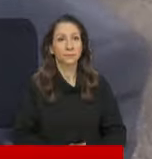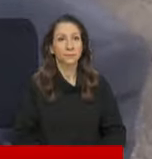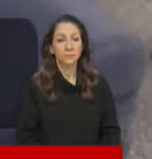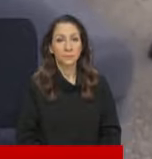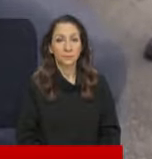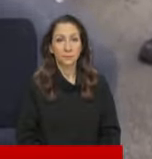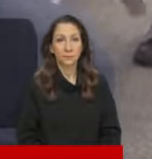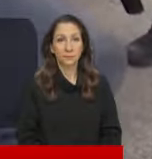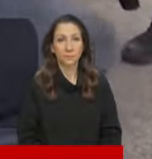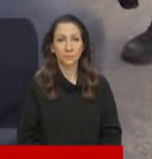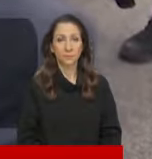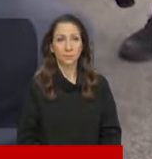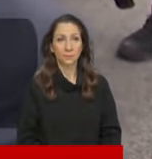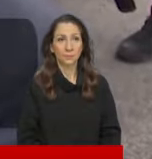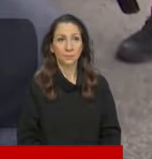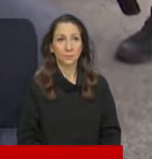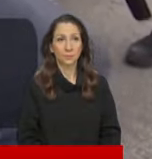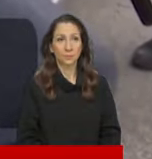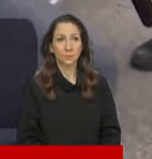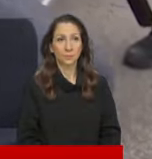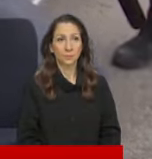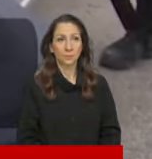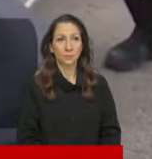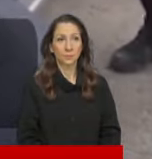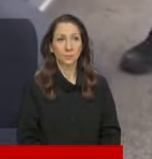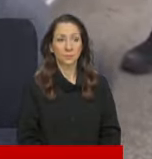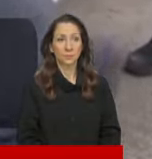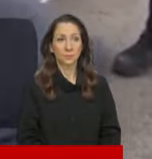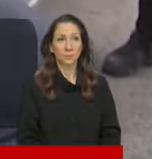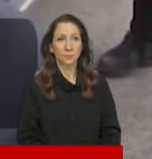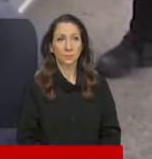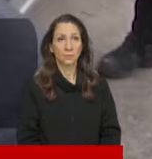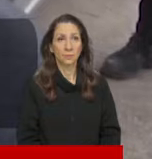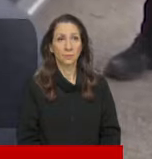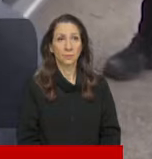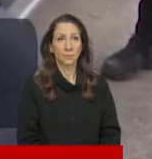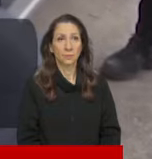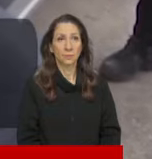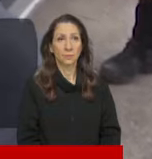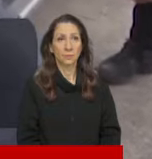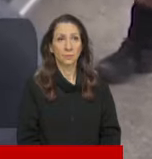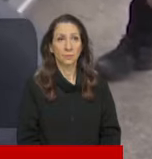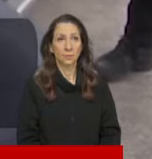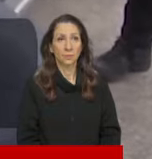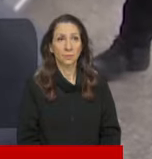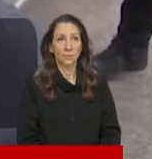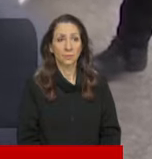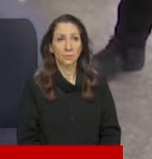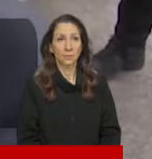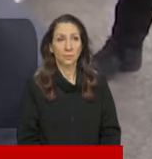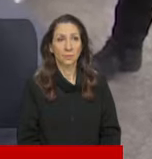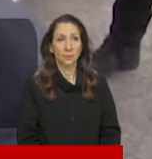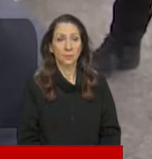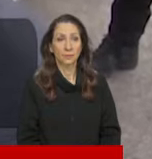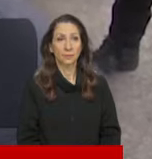emekli bunda zorlanıyor Kent lokantaları gibi bir de emekli Emekli berberhan eleri açılsa Hatta orada da